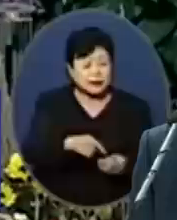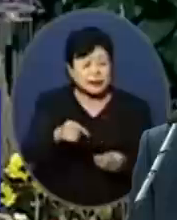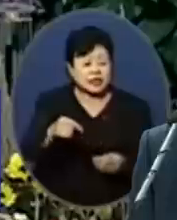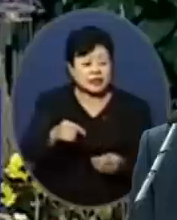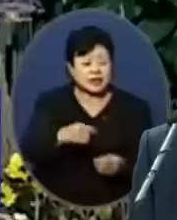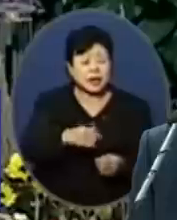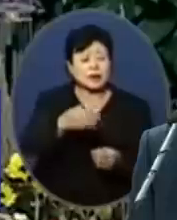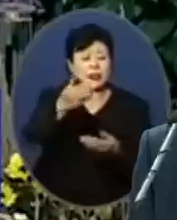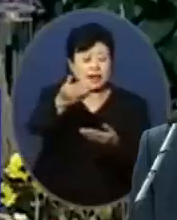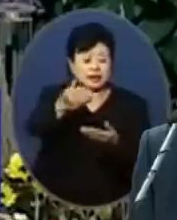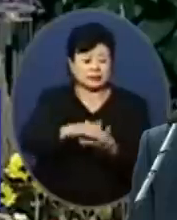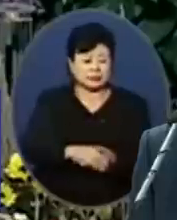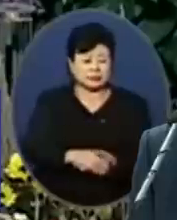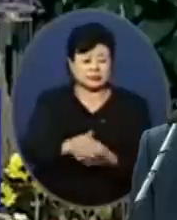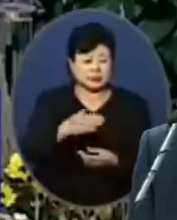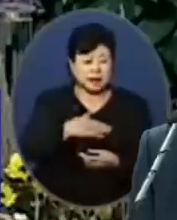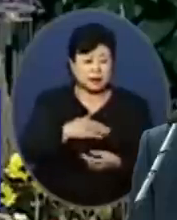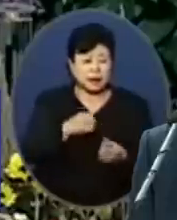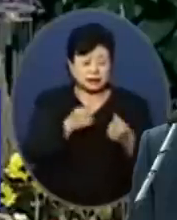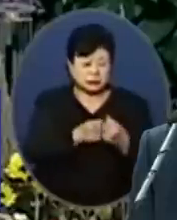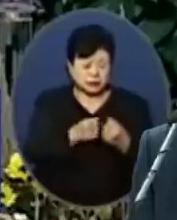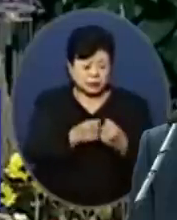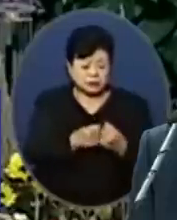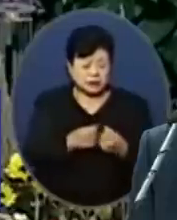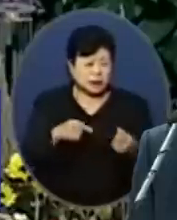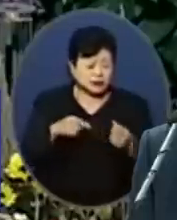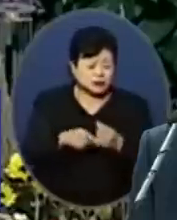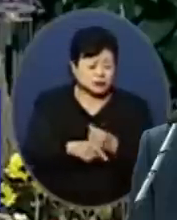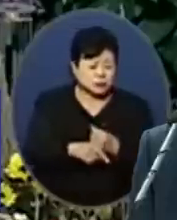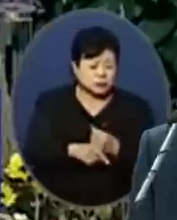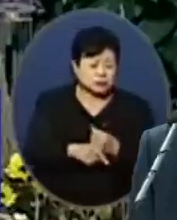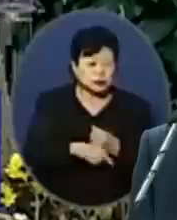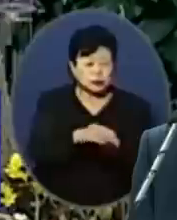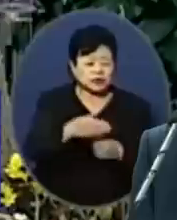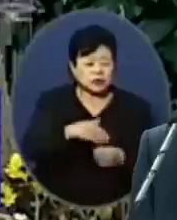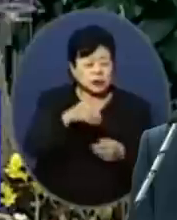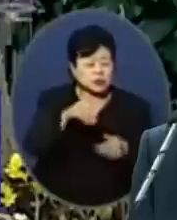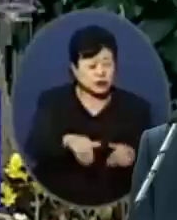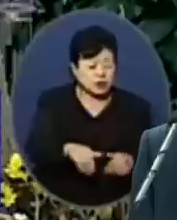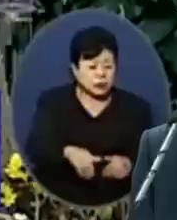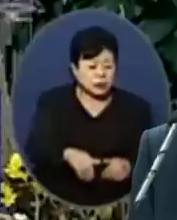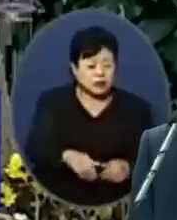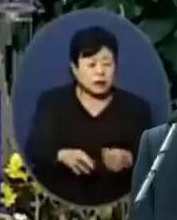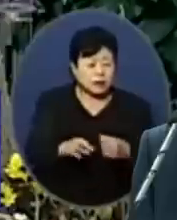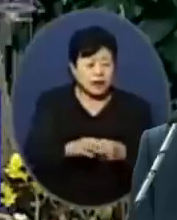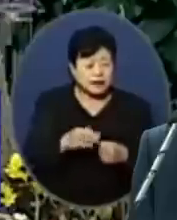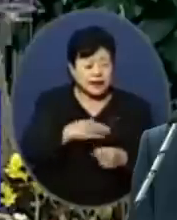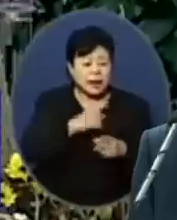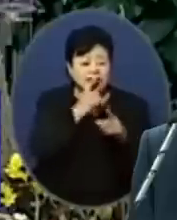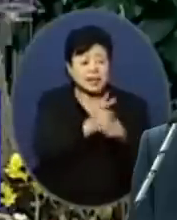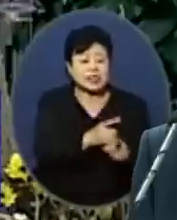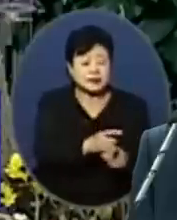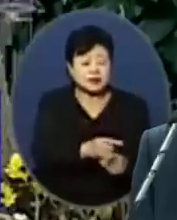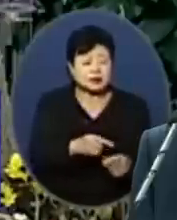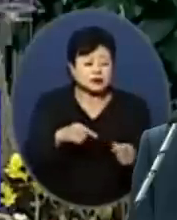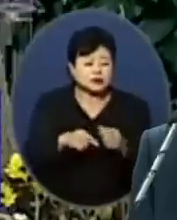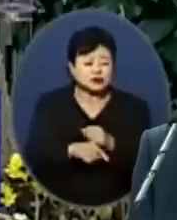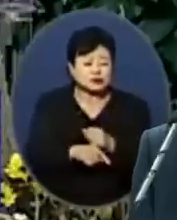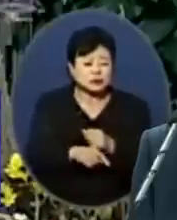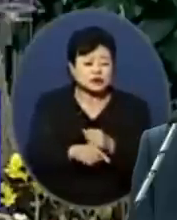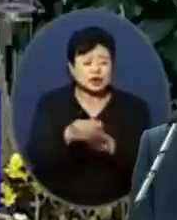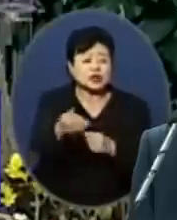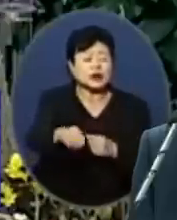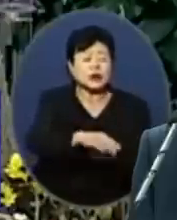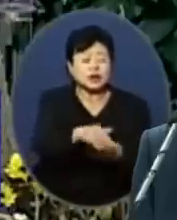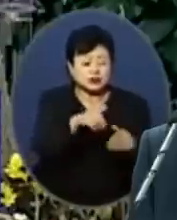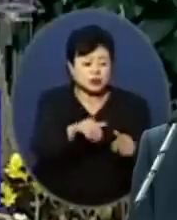내게로 내려보내라. 그가 나와 싸워서 나를 죽이면 우리가 너희의 종이 되겠고 만일 내가 이겨 그를 죽이면 너희가 우리의